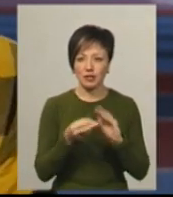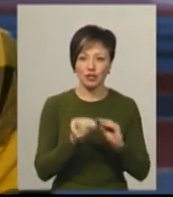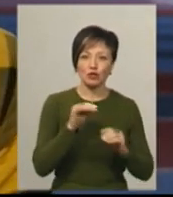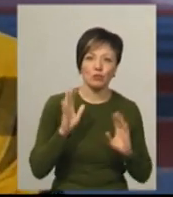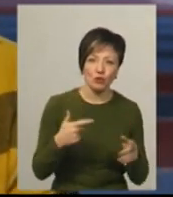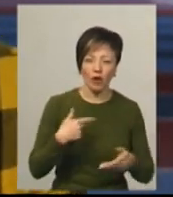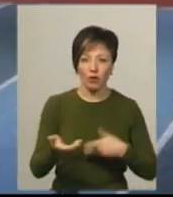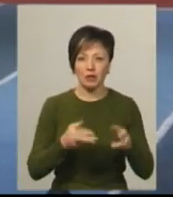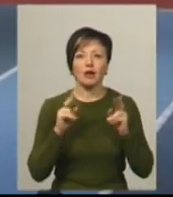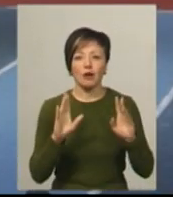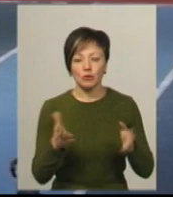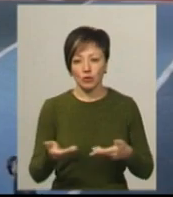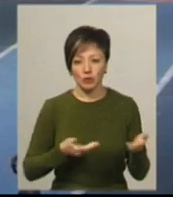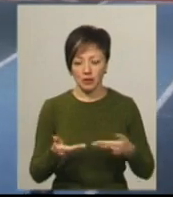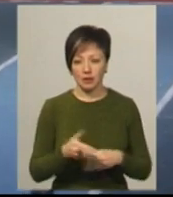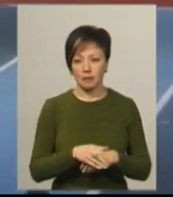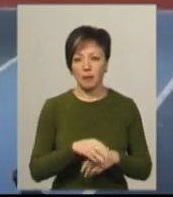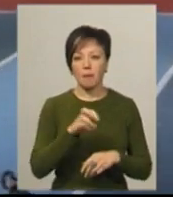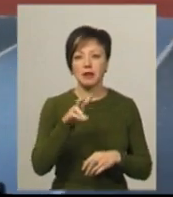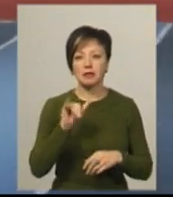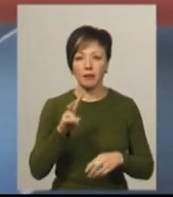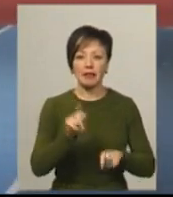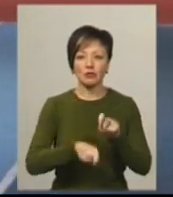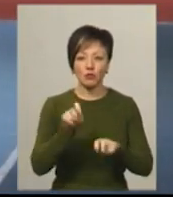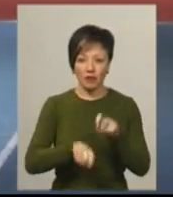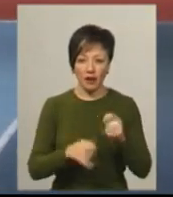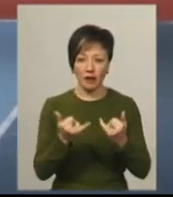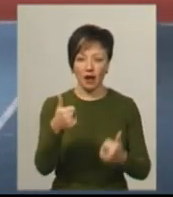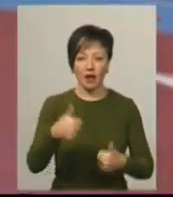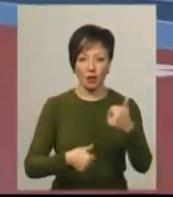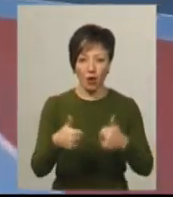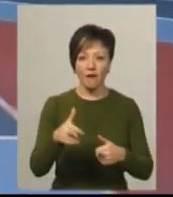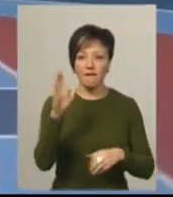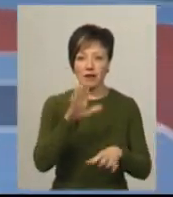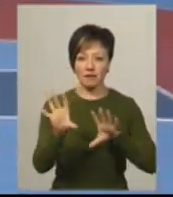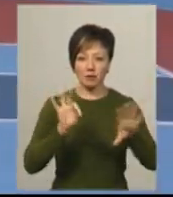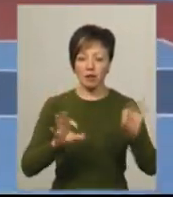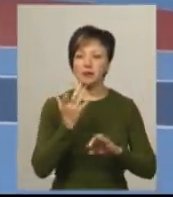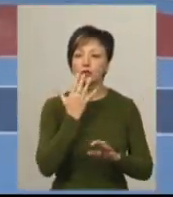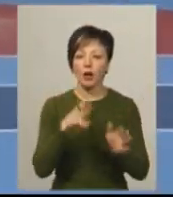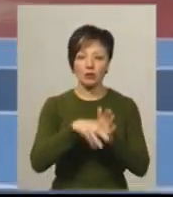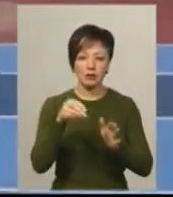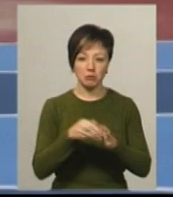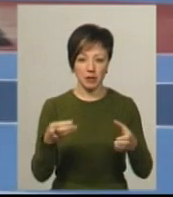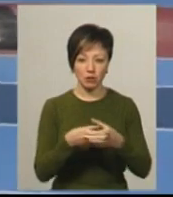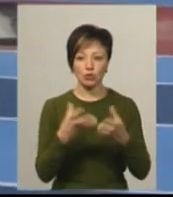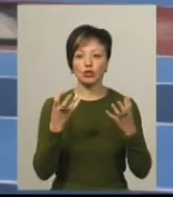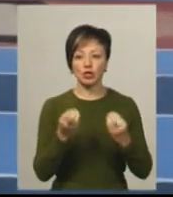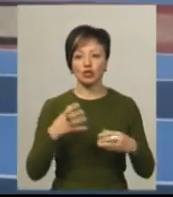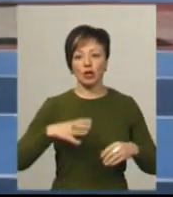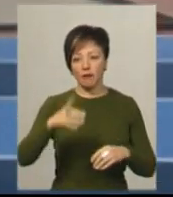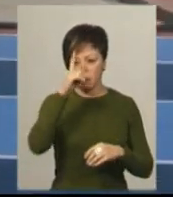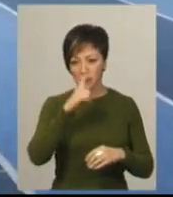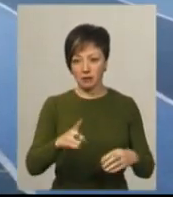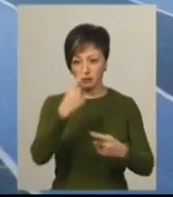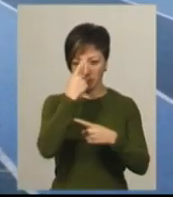буду я ходити, як я буду ходити. Максим пройшов тестування до ігор нескорених, а вже у вересні відбувся відбір до національної збірної. Ще чекав місяць до